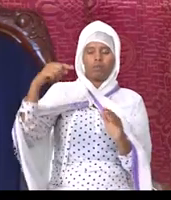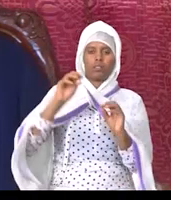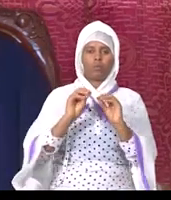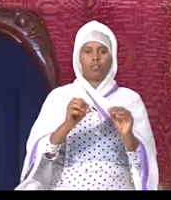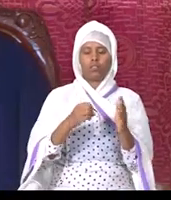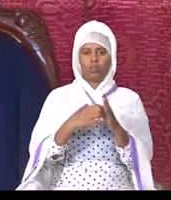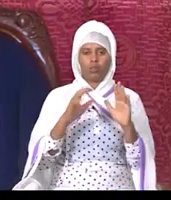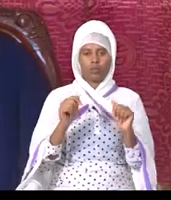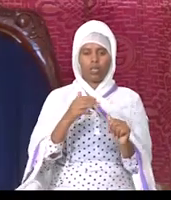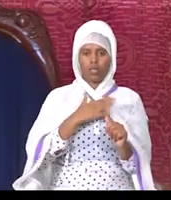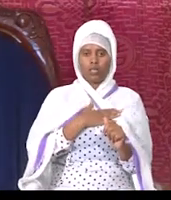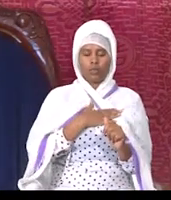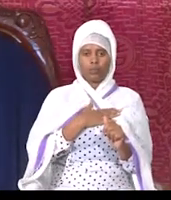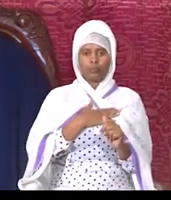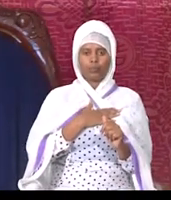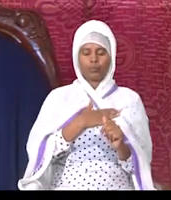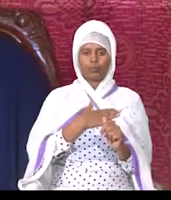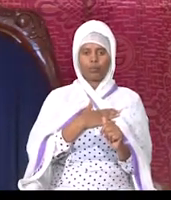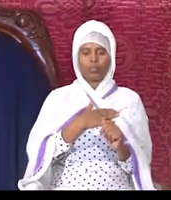ኣምላኽና ዝመሃረና ስለ ዝኾነ ኣነ